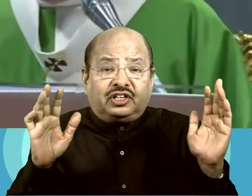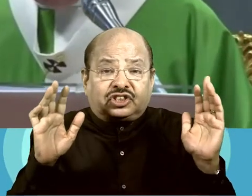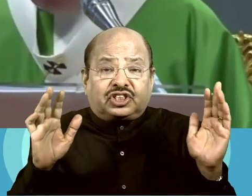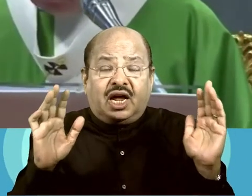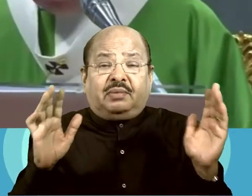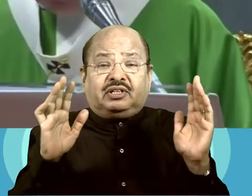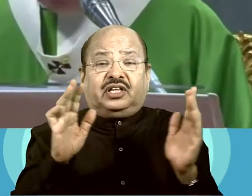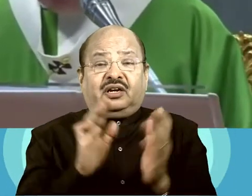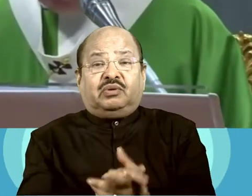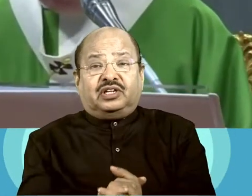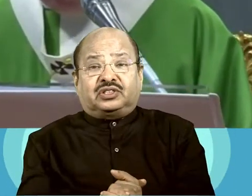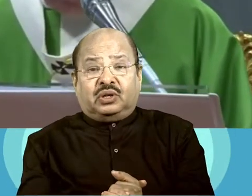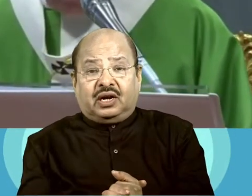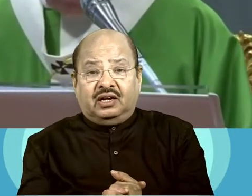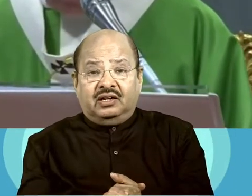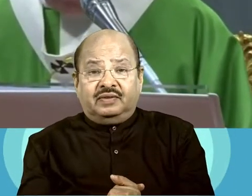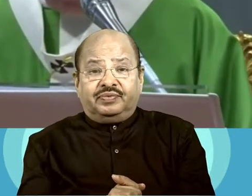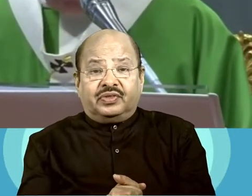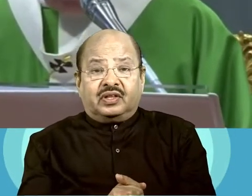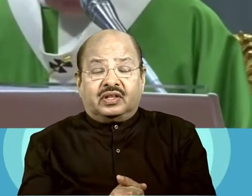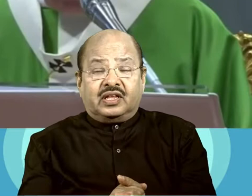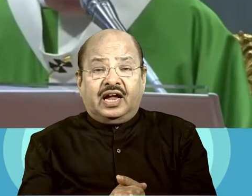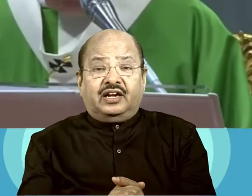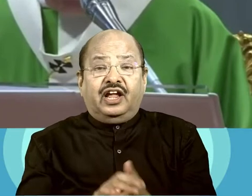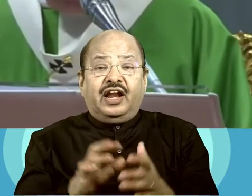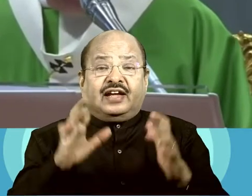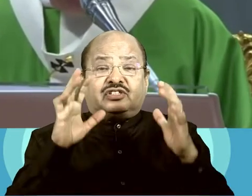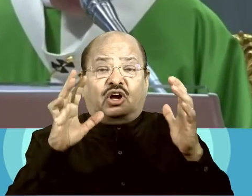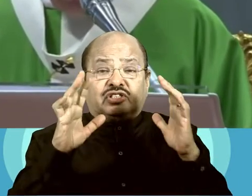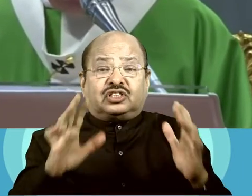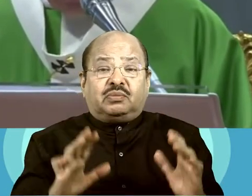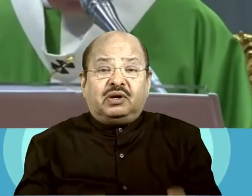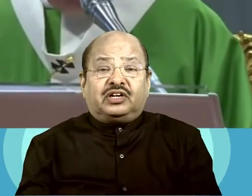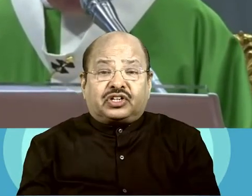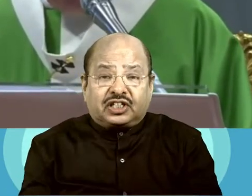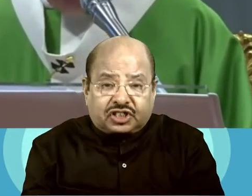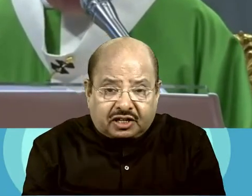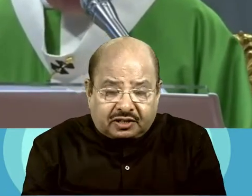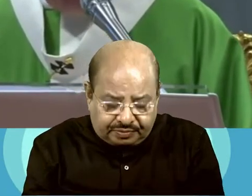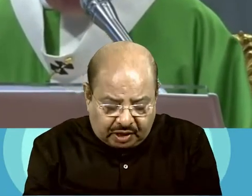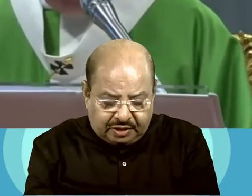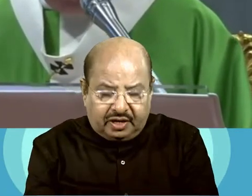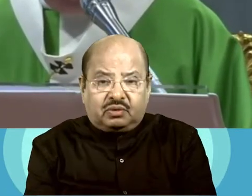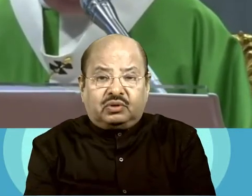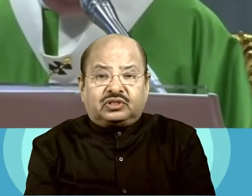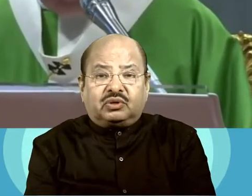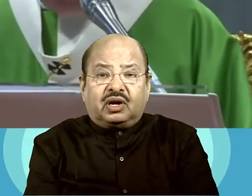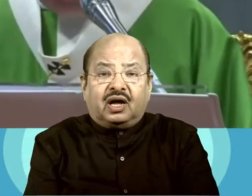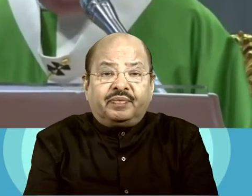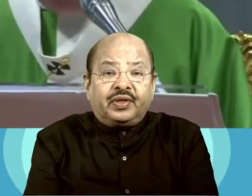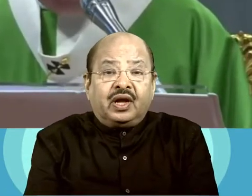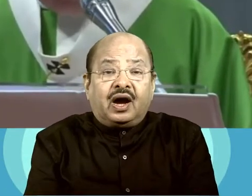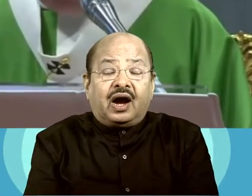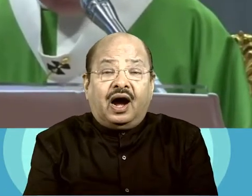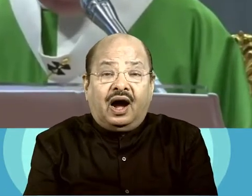അക്ഷയമായ നിക്ഷേപത്തെക്കുറിച്ചുള്ള ദാറ്റ് ഇൻഎക്സോസ്റ്റബിൾ ട്രഷർ,